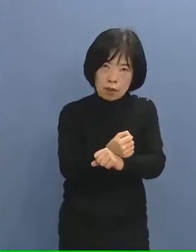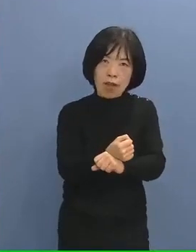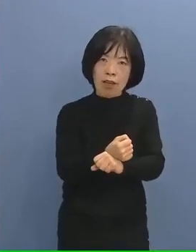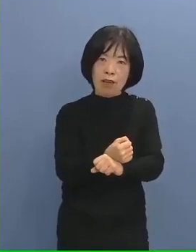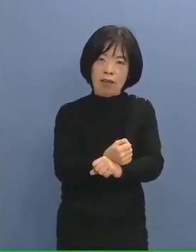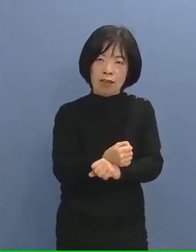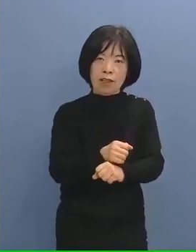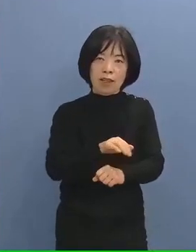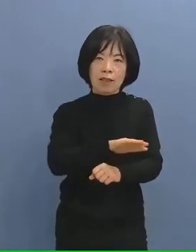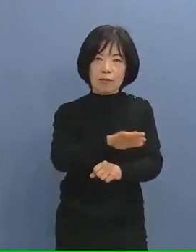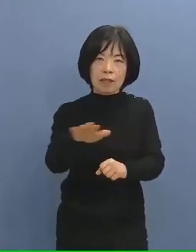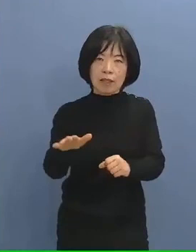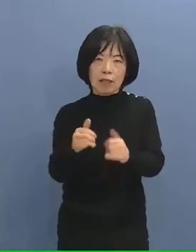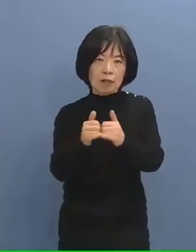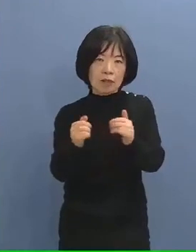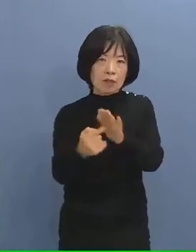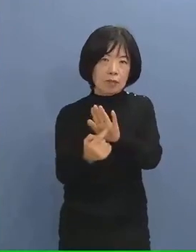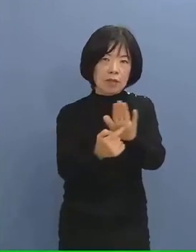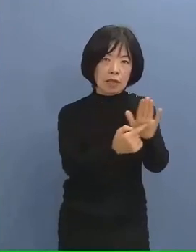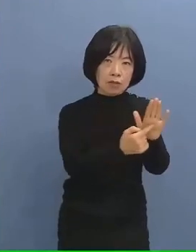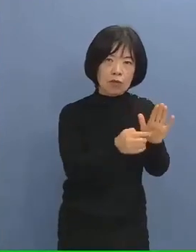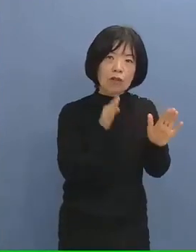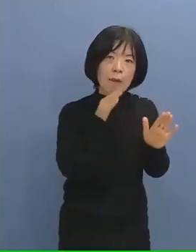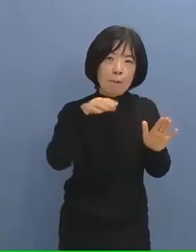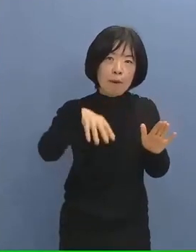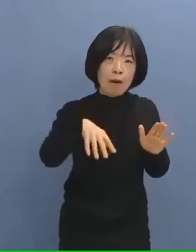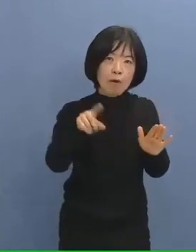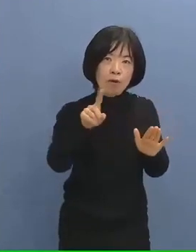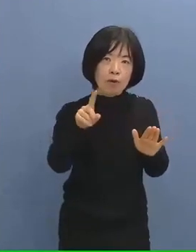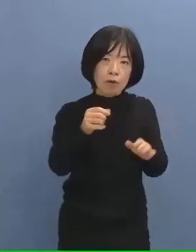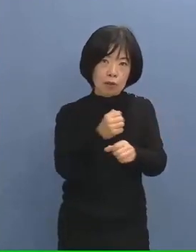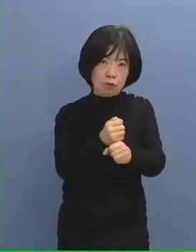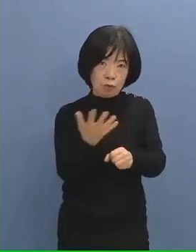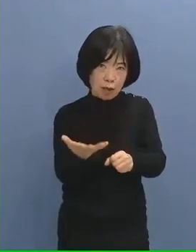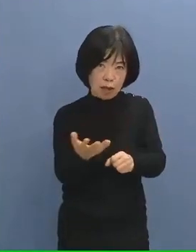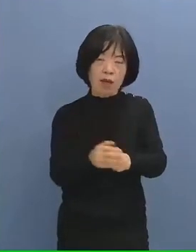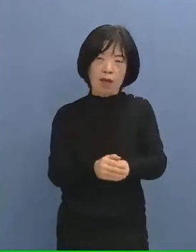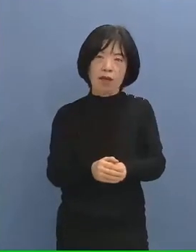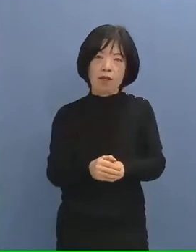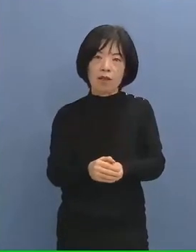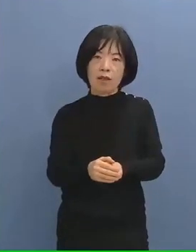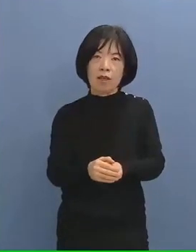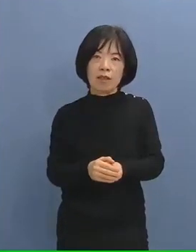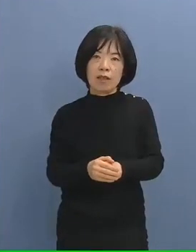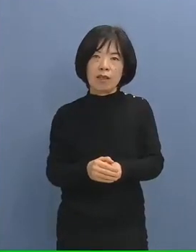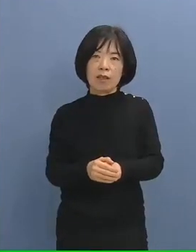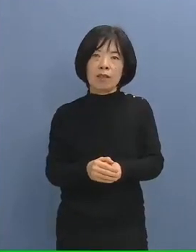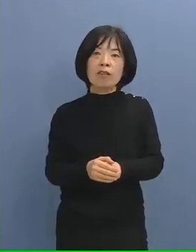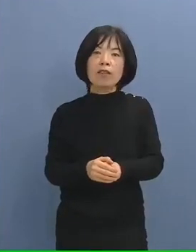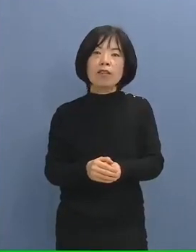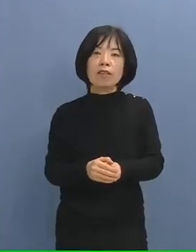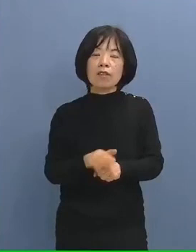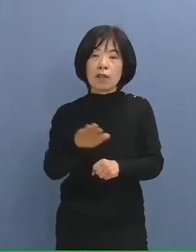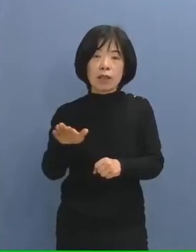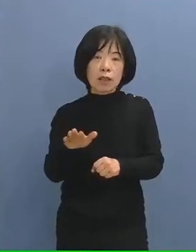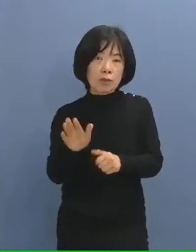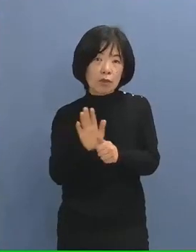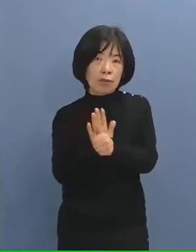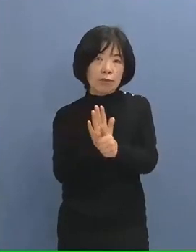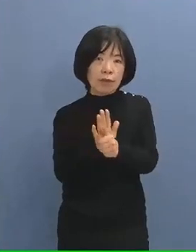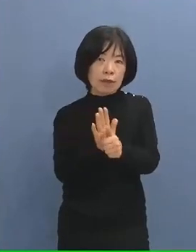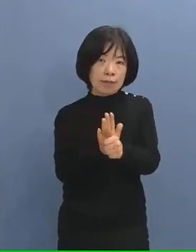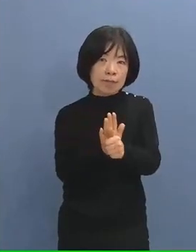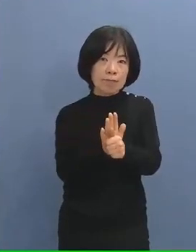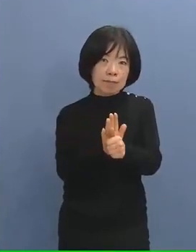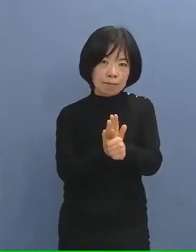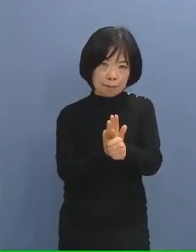る現場というものをどう作っていくかと、プロジェクターであったりとか、そういったところの支援もこうしっかりしていく